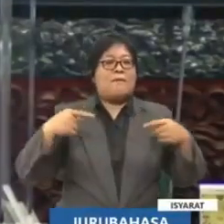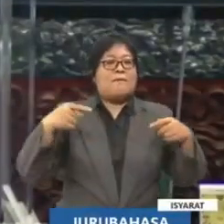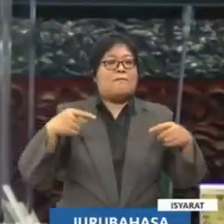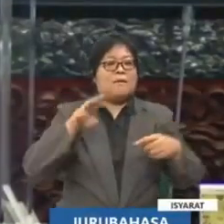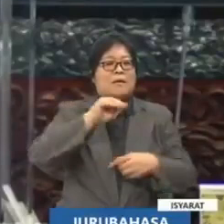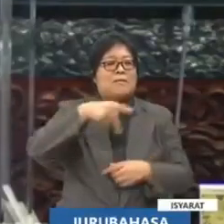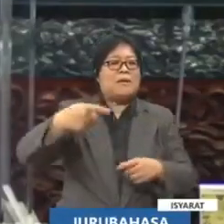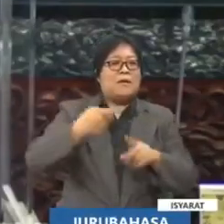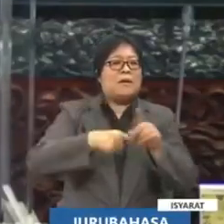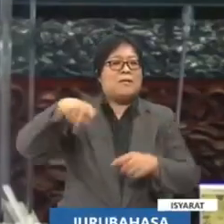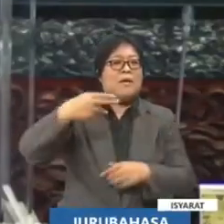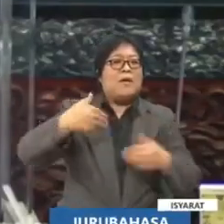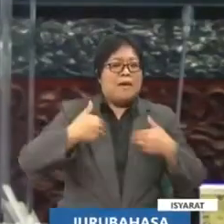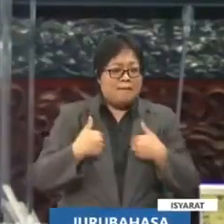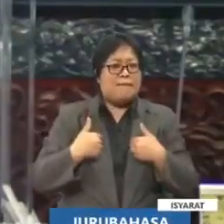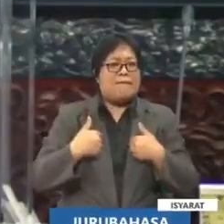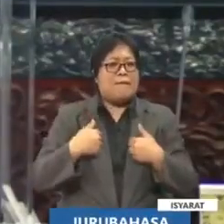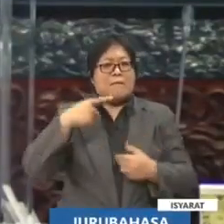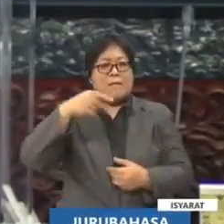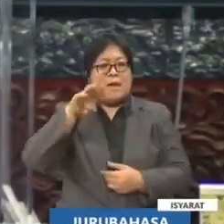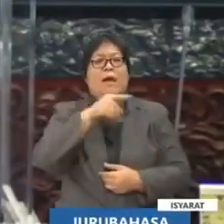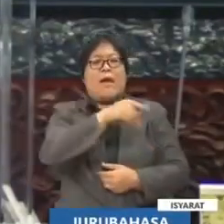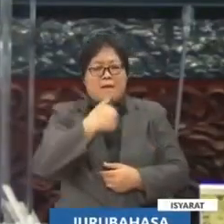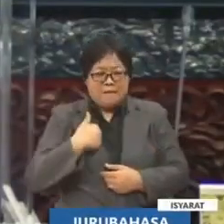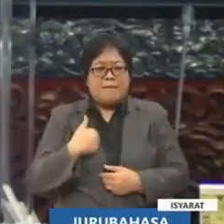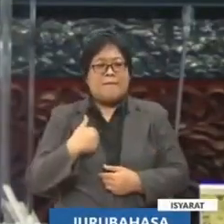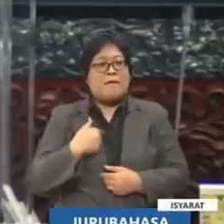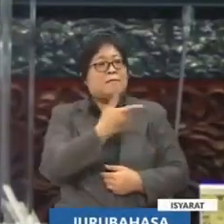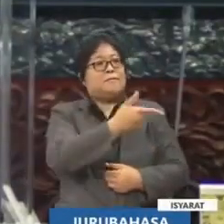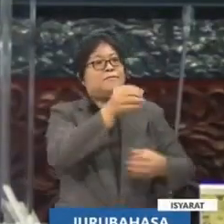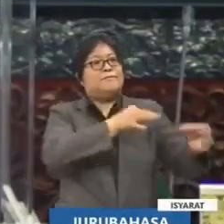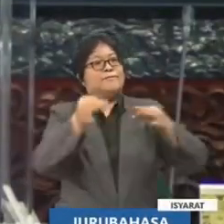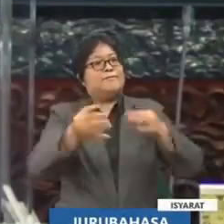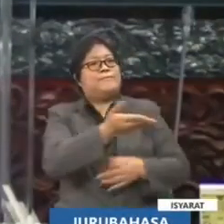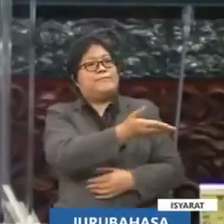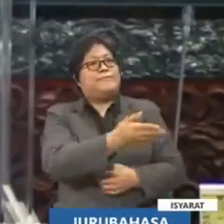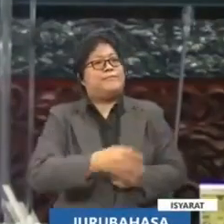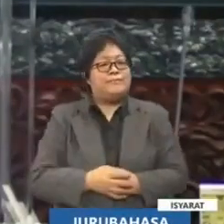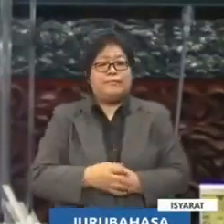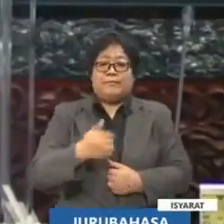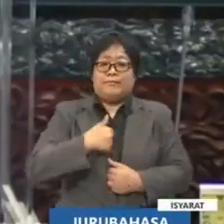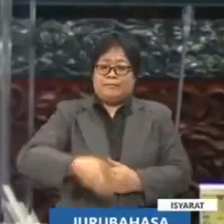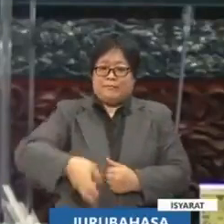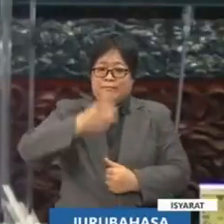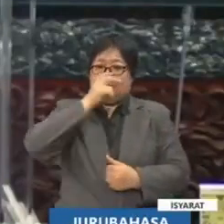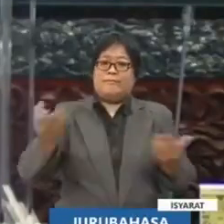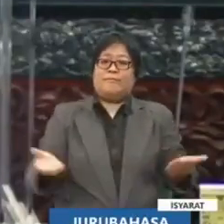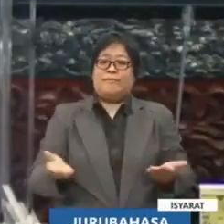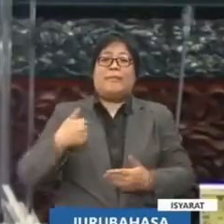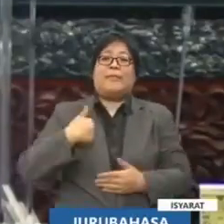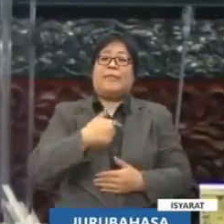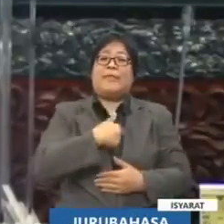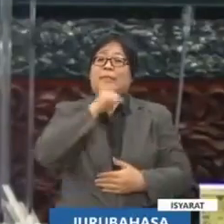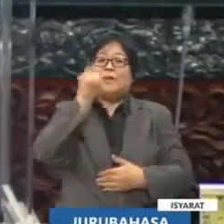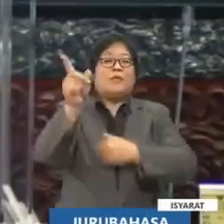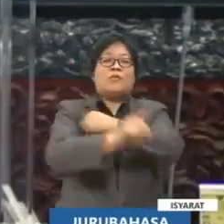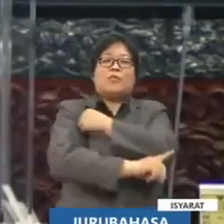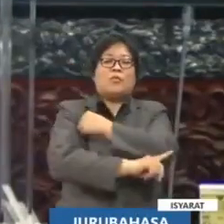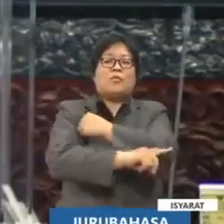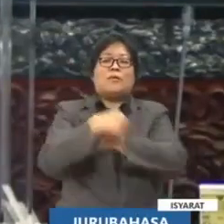daripada PH, khususnya PKR. Supaya beliau boleh beri penjelasan. Saya tegaskan, kita tidak